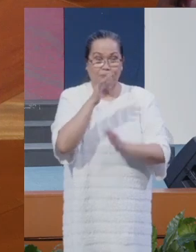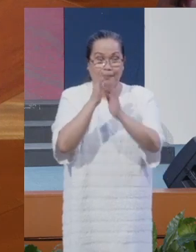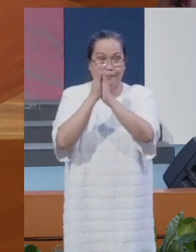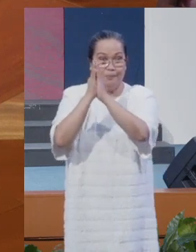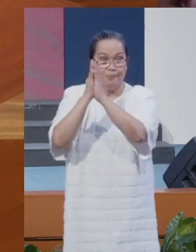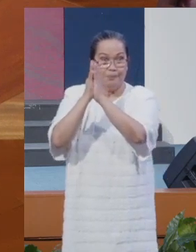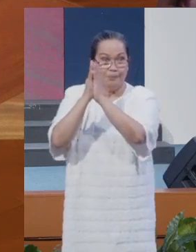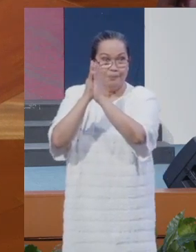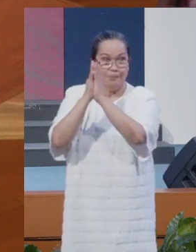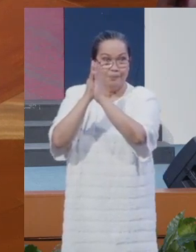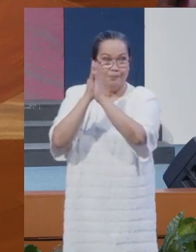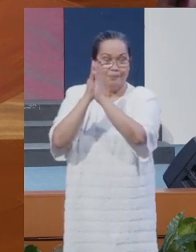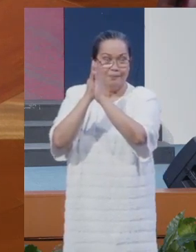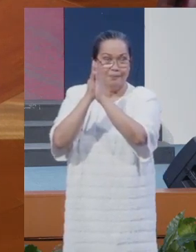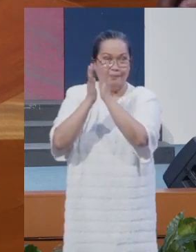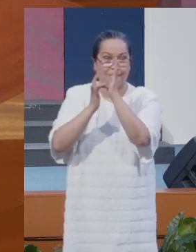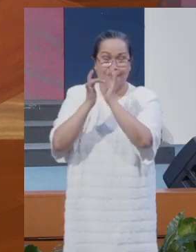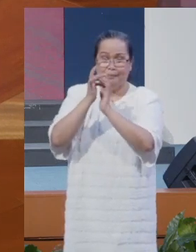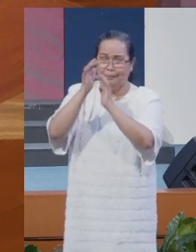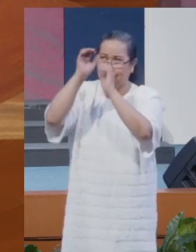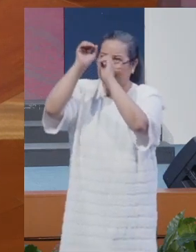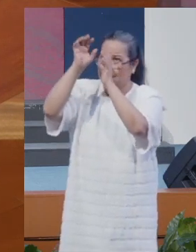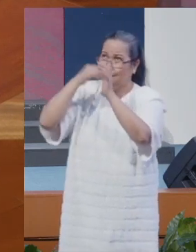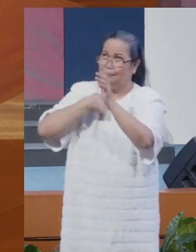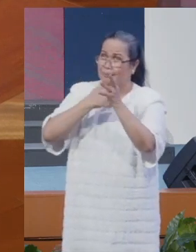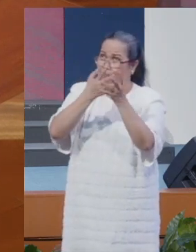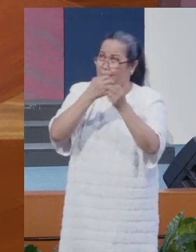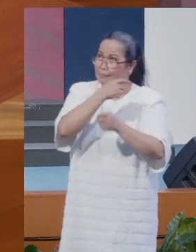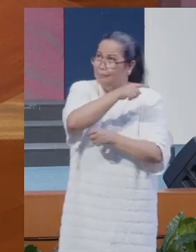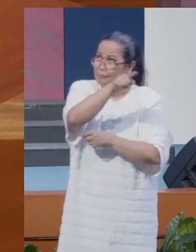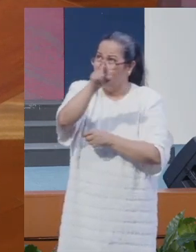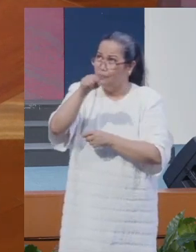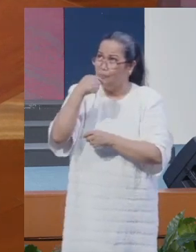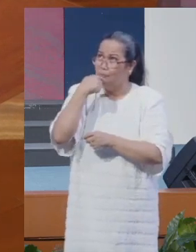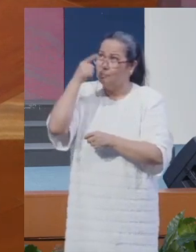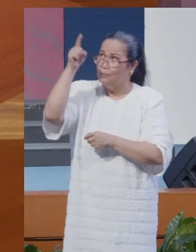high priestly prayer, "Father, I desire that they also